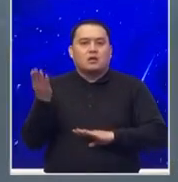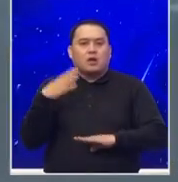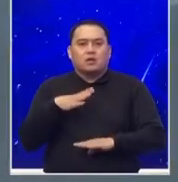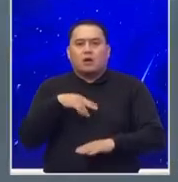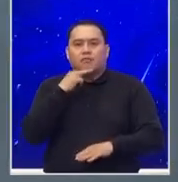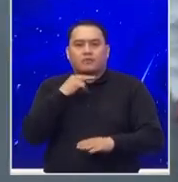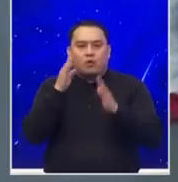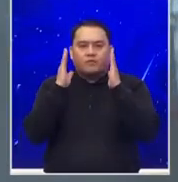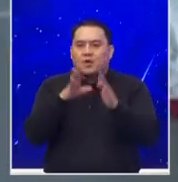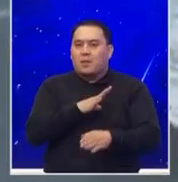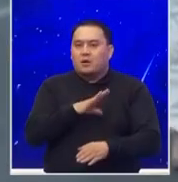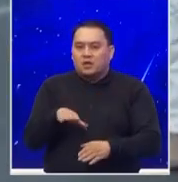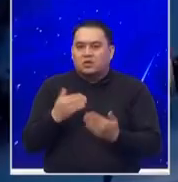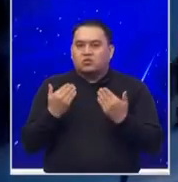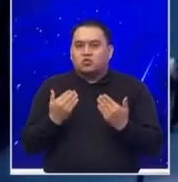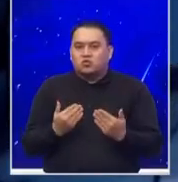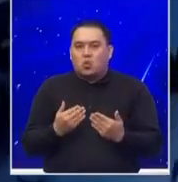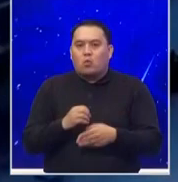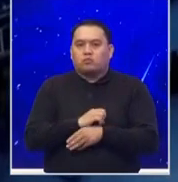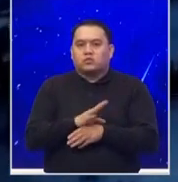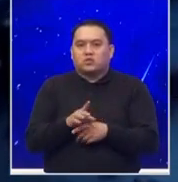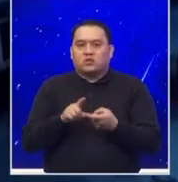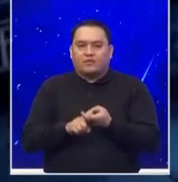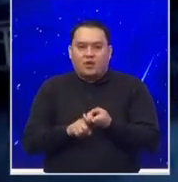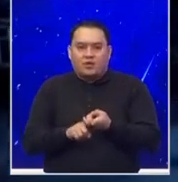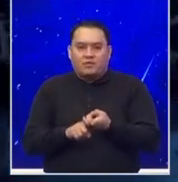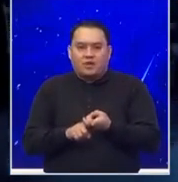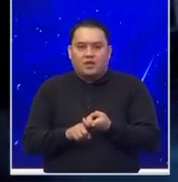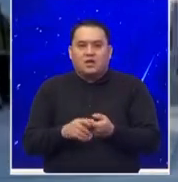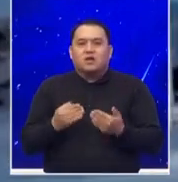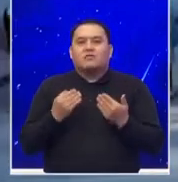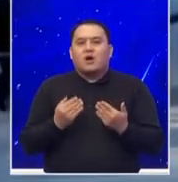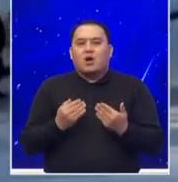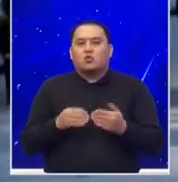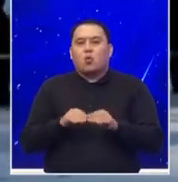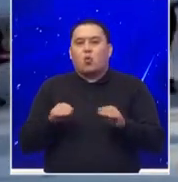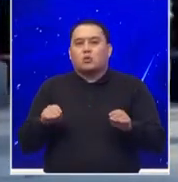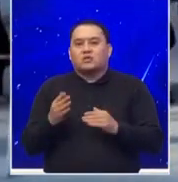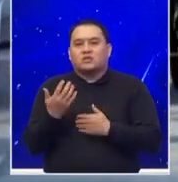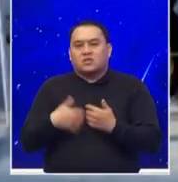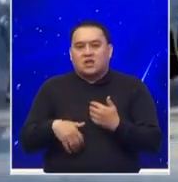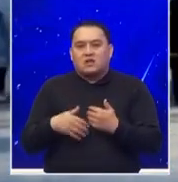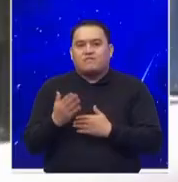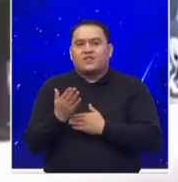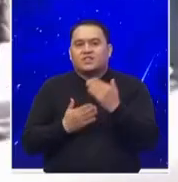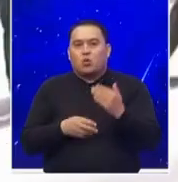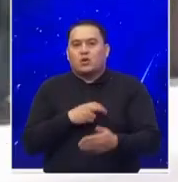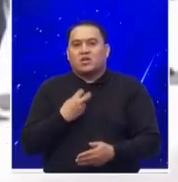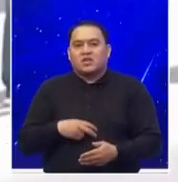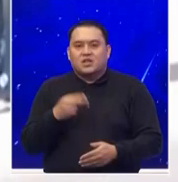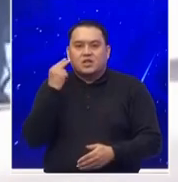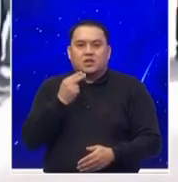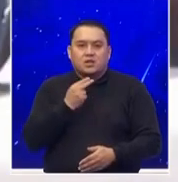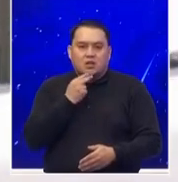них не обращали особого внимания, не считая переносчиками COVID-19. В категорию среднего и высокого риска в